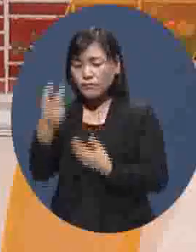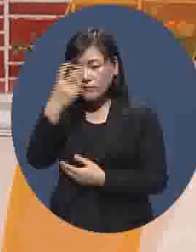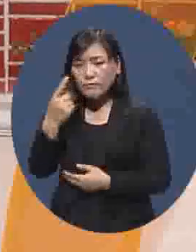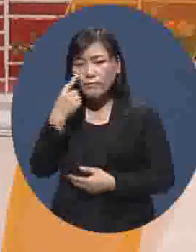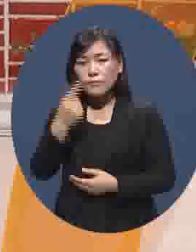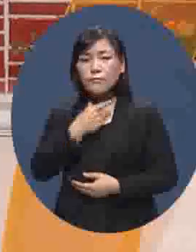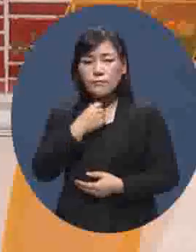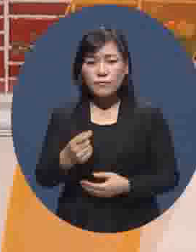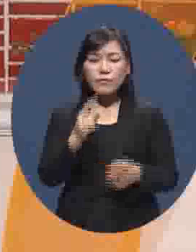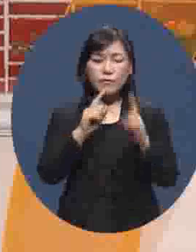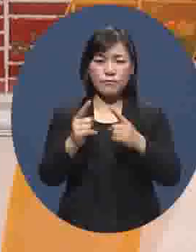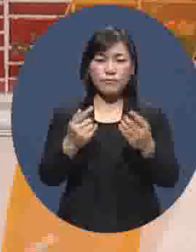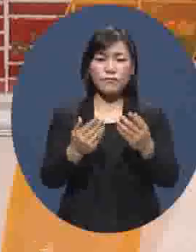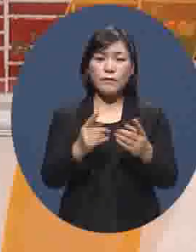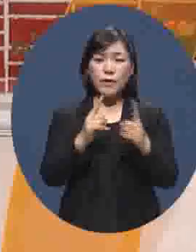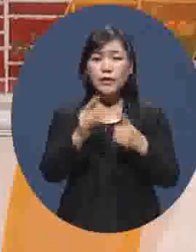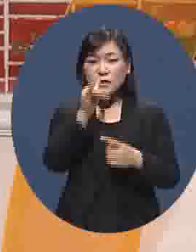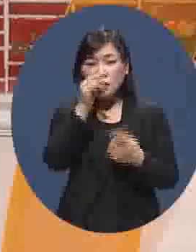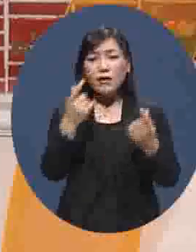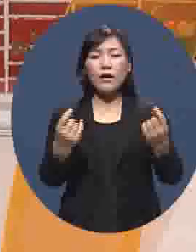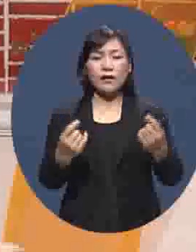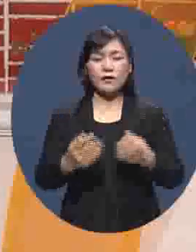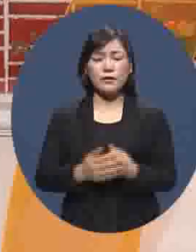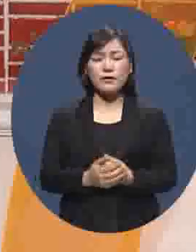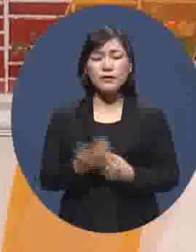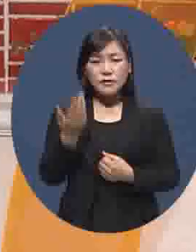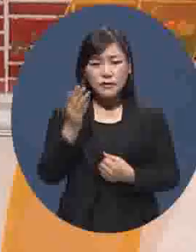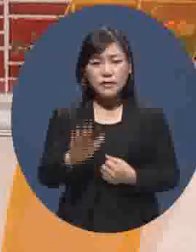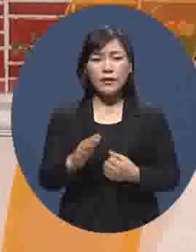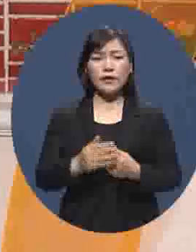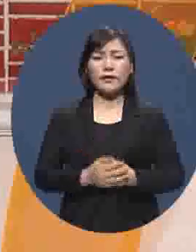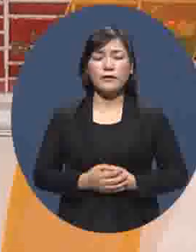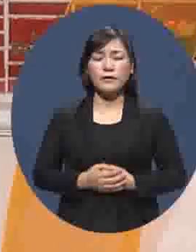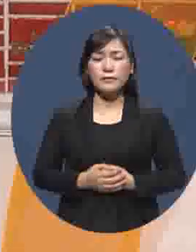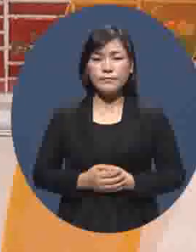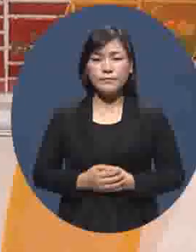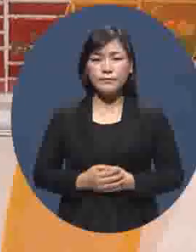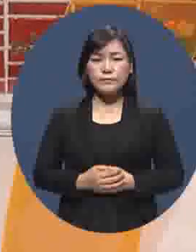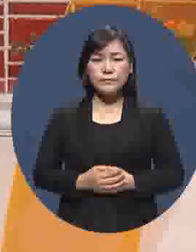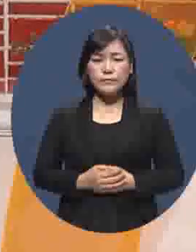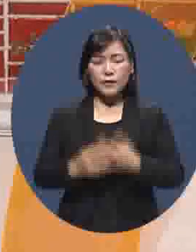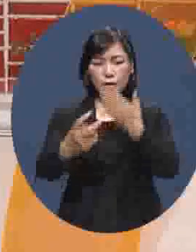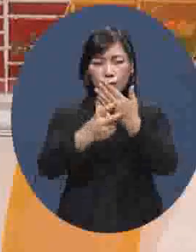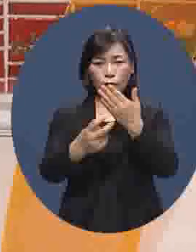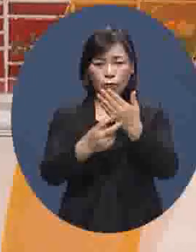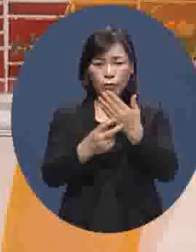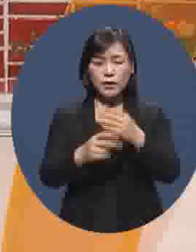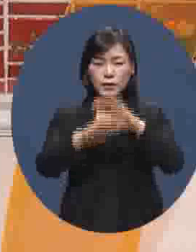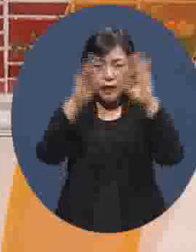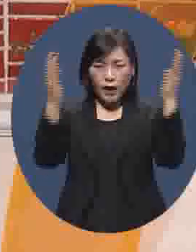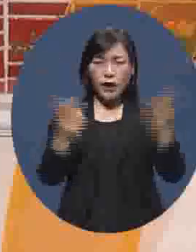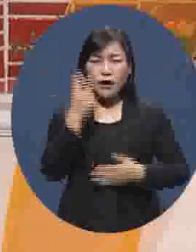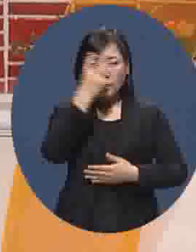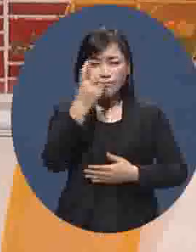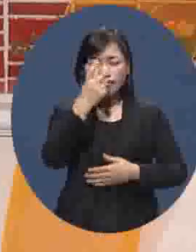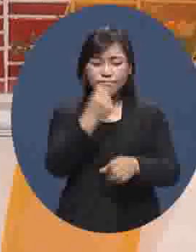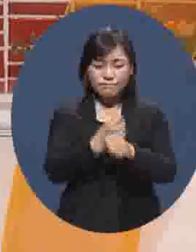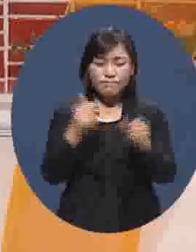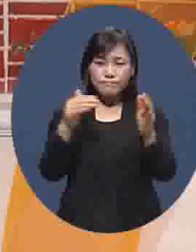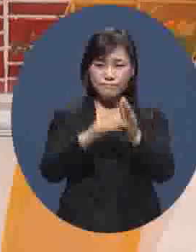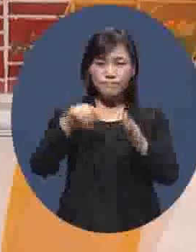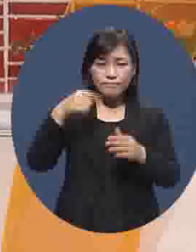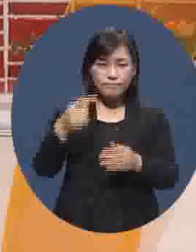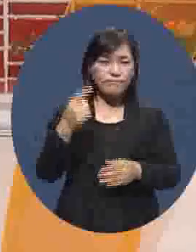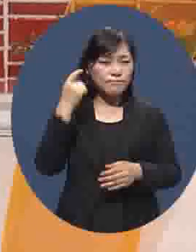일이 이제 발생이 된 거거든요. 근데 일단은 병원에서 뭐 MRI도 다 찍고 피검사도 하고 뭐